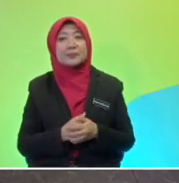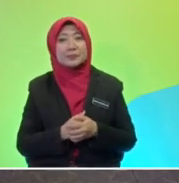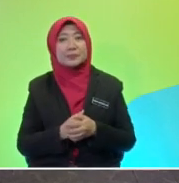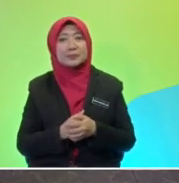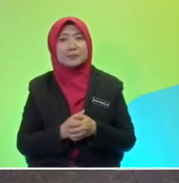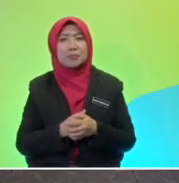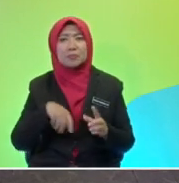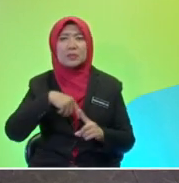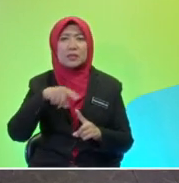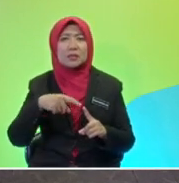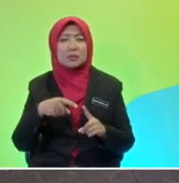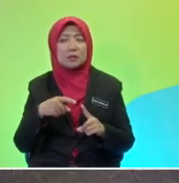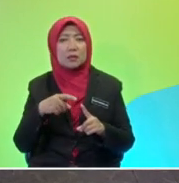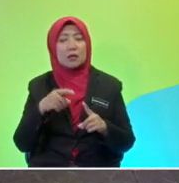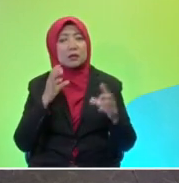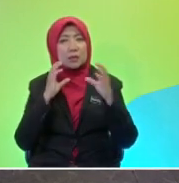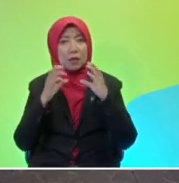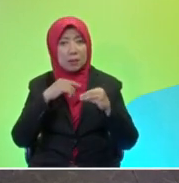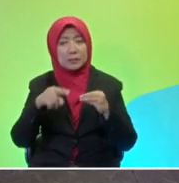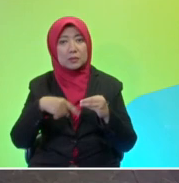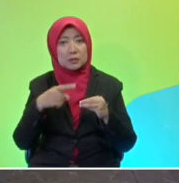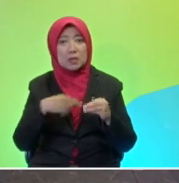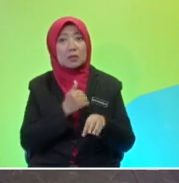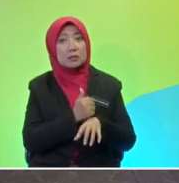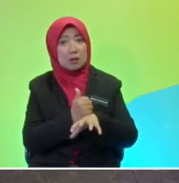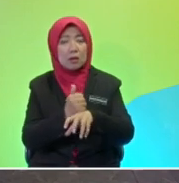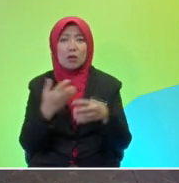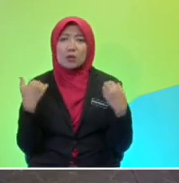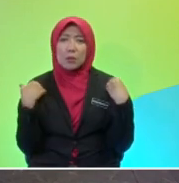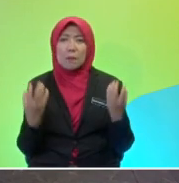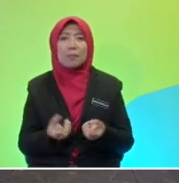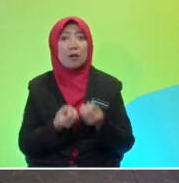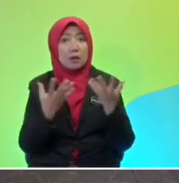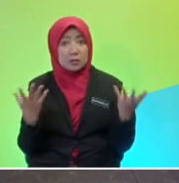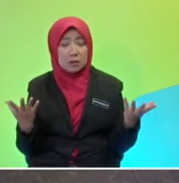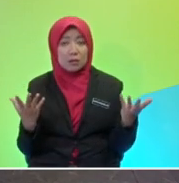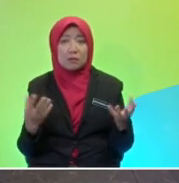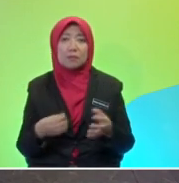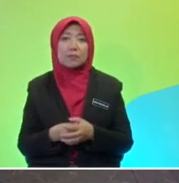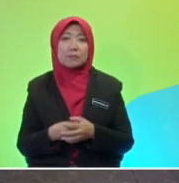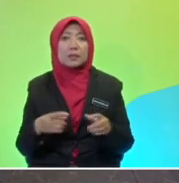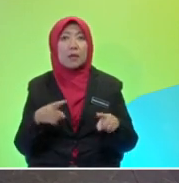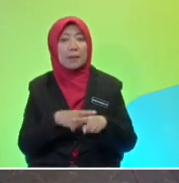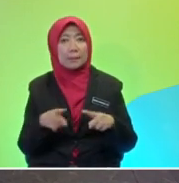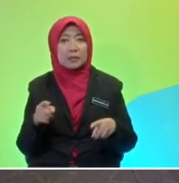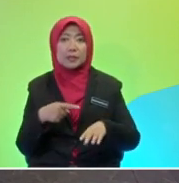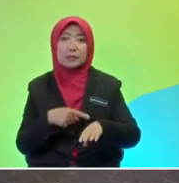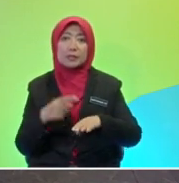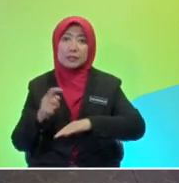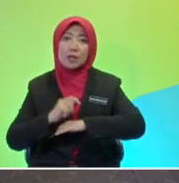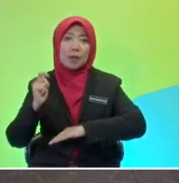ini banyak jenis rangka dunia ini kan banyak di taman sebentar tadi cek Ku butuh